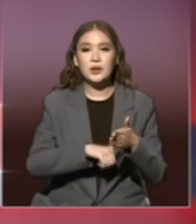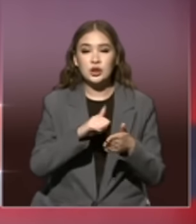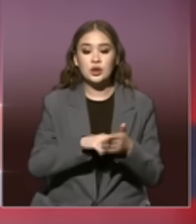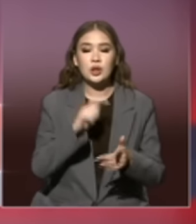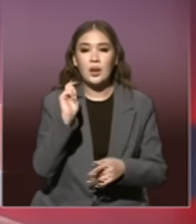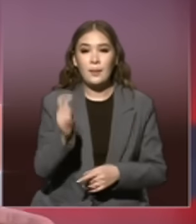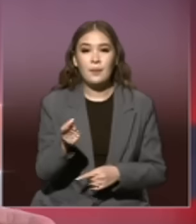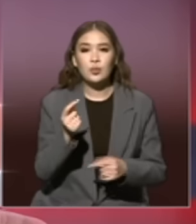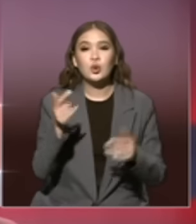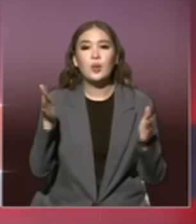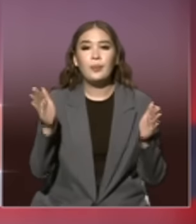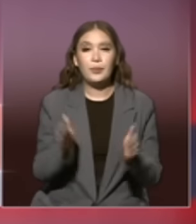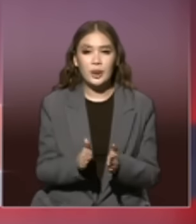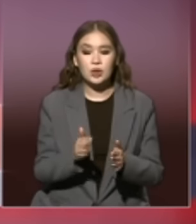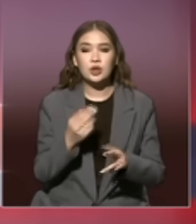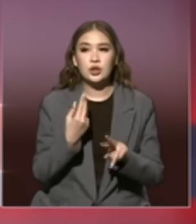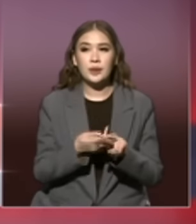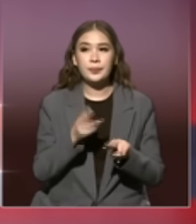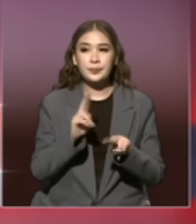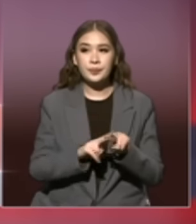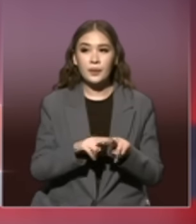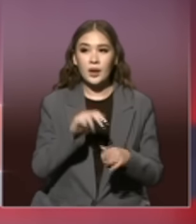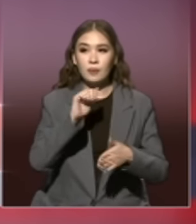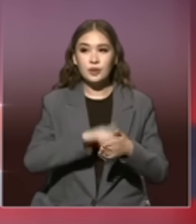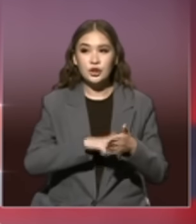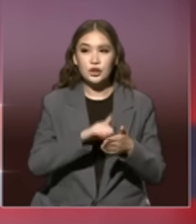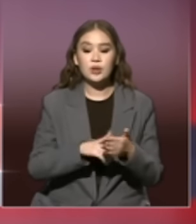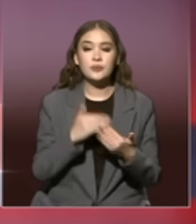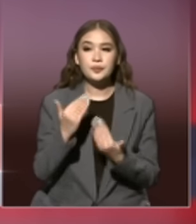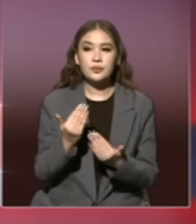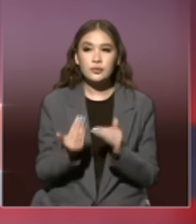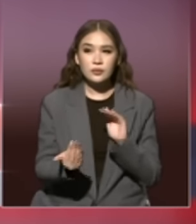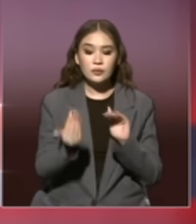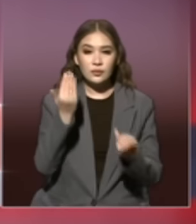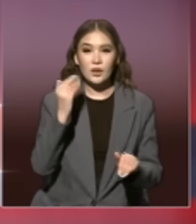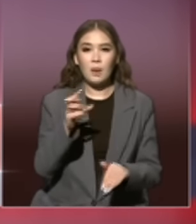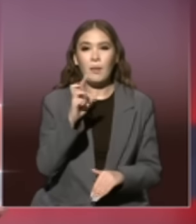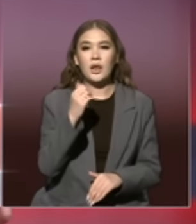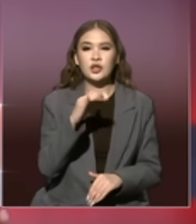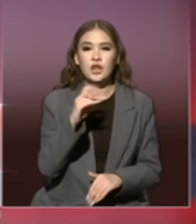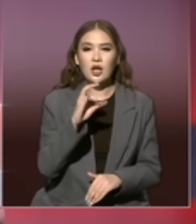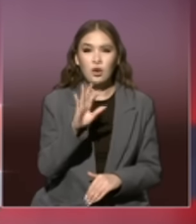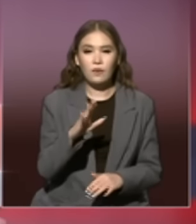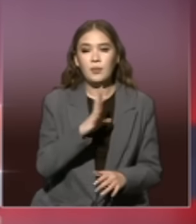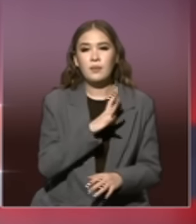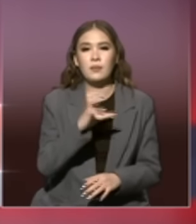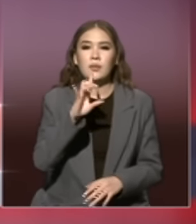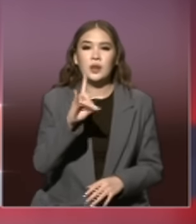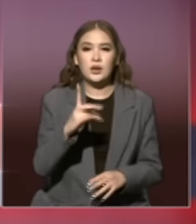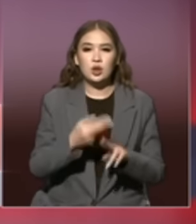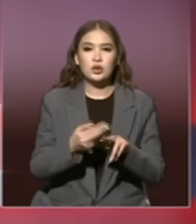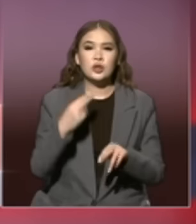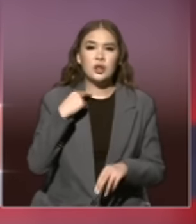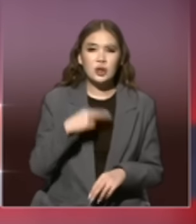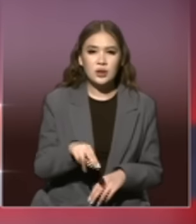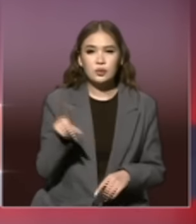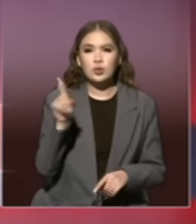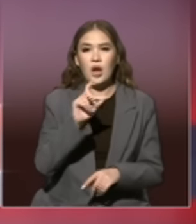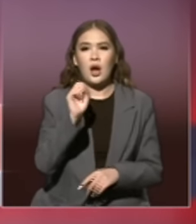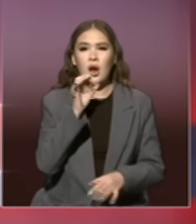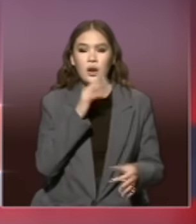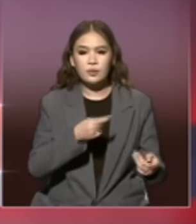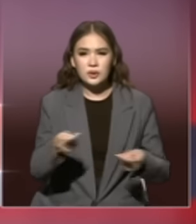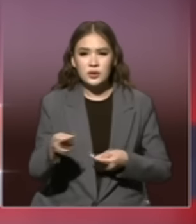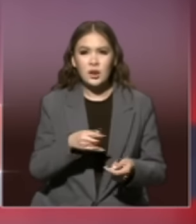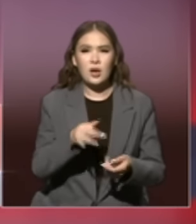қолданды. Осылай берді. Сол себептен де егер осыған дейін Байжанов басқа да бір іс-әрекеттер, қылмыстық немесе әкімшілік